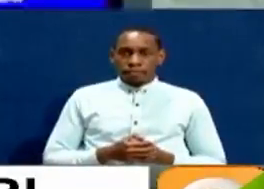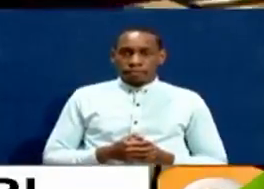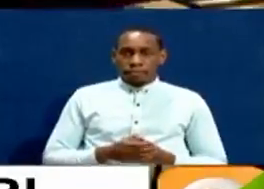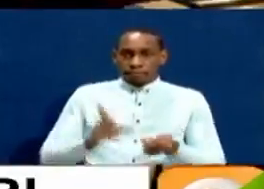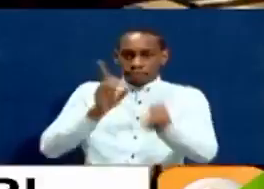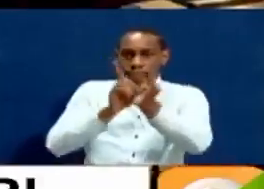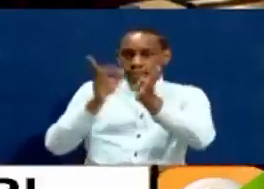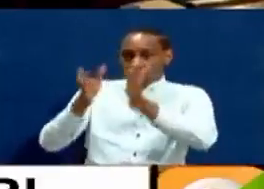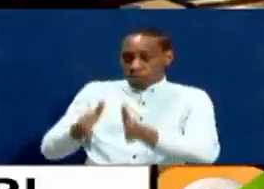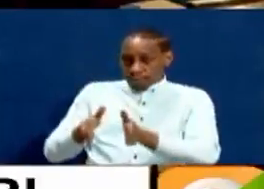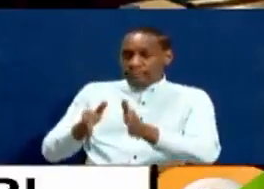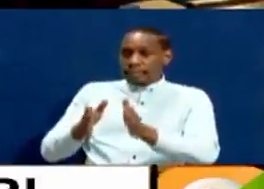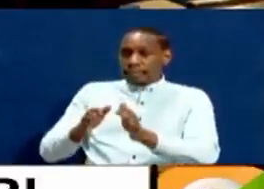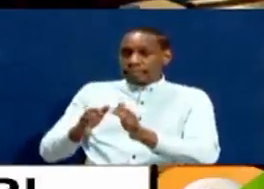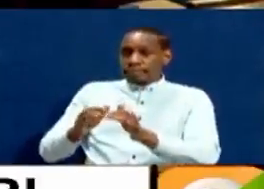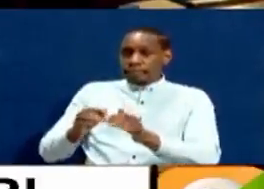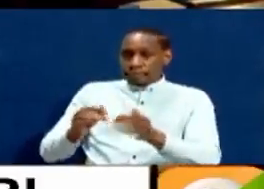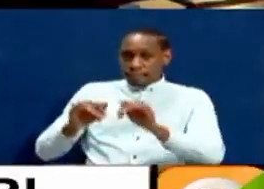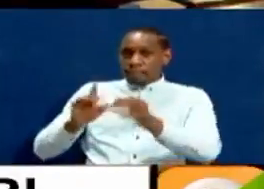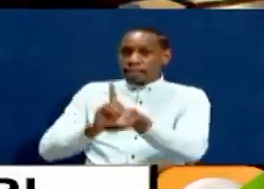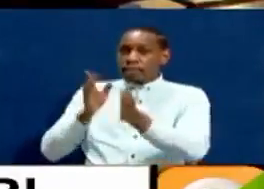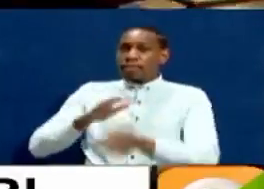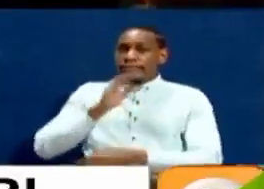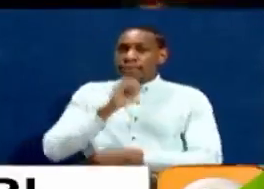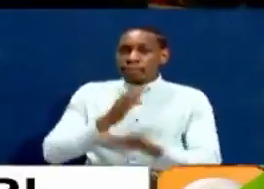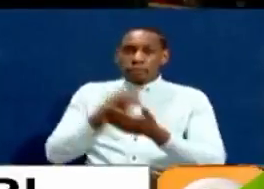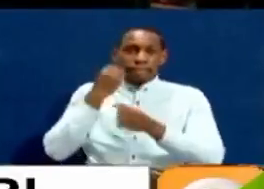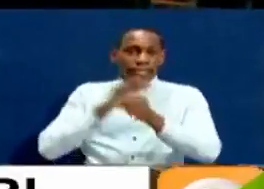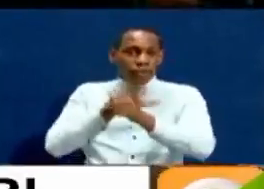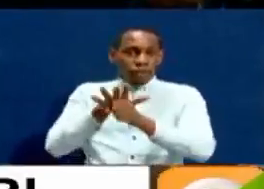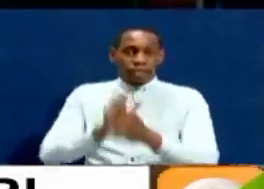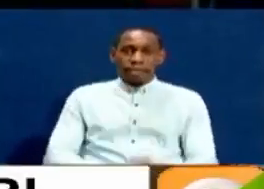Dr. Njoroge ni wa hivi punde kufariki kutokana na virusi vya corona.